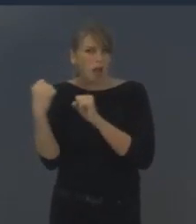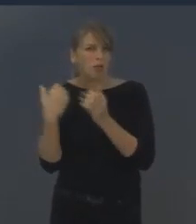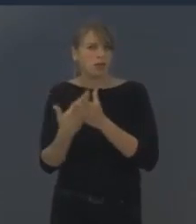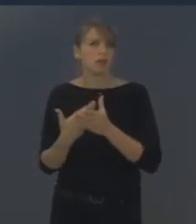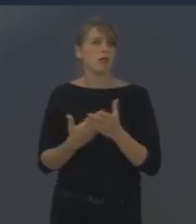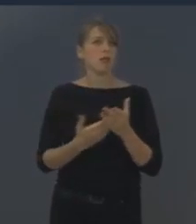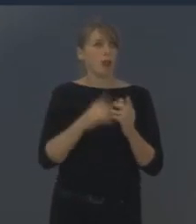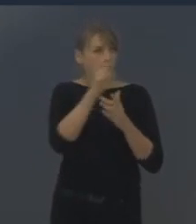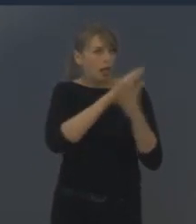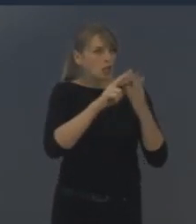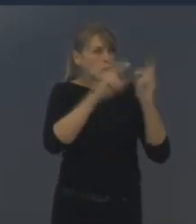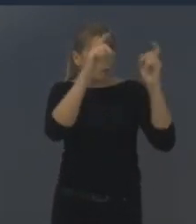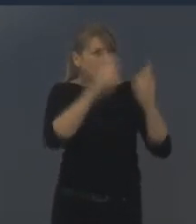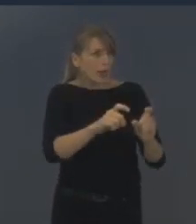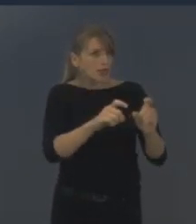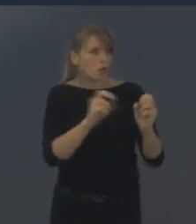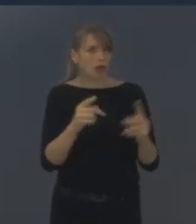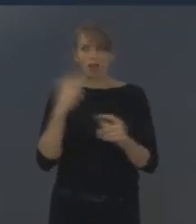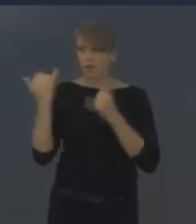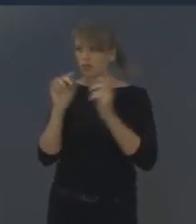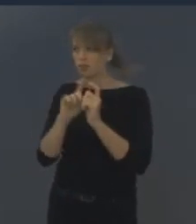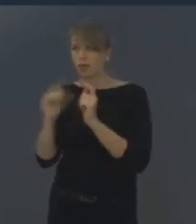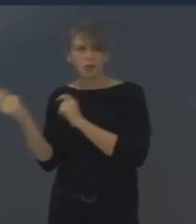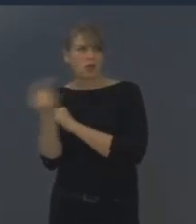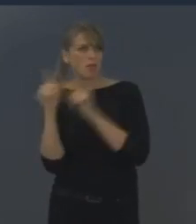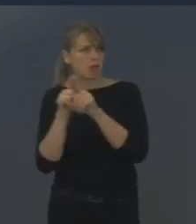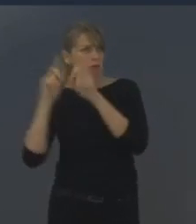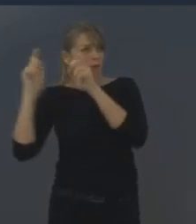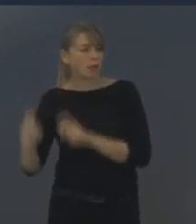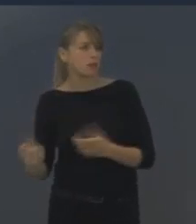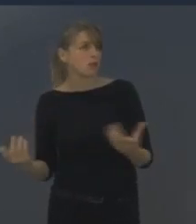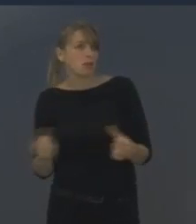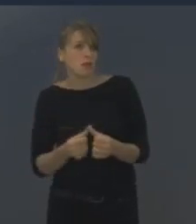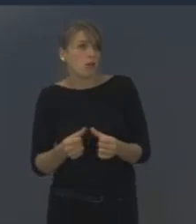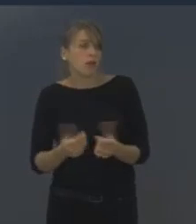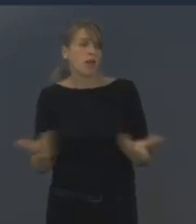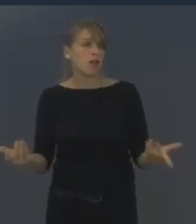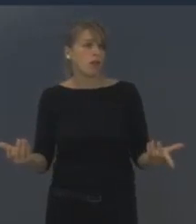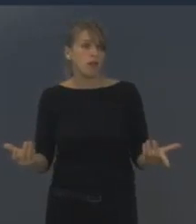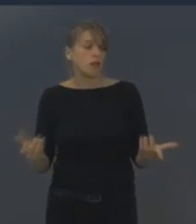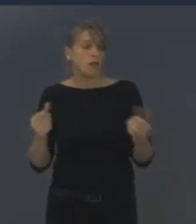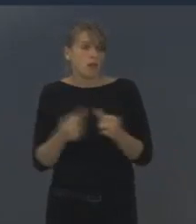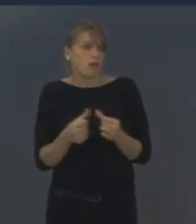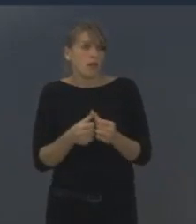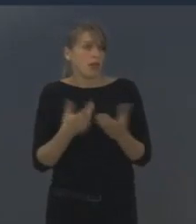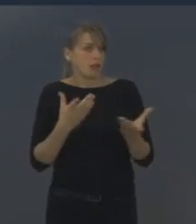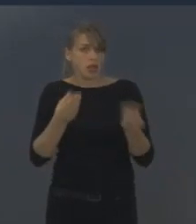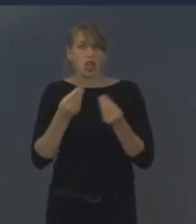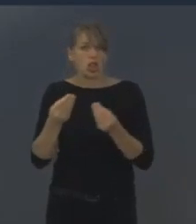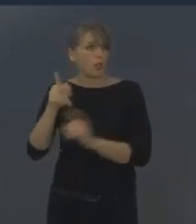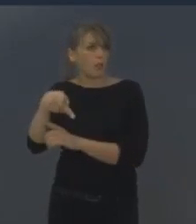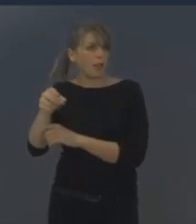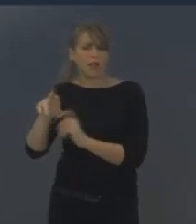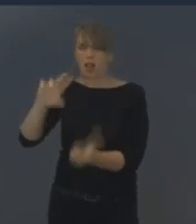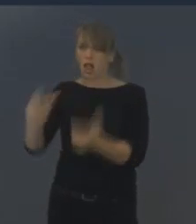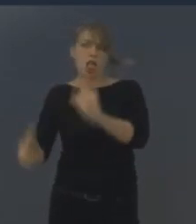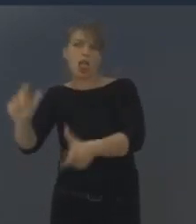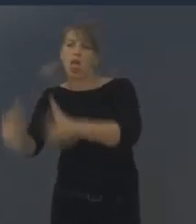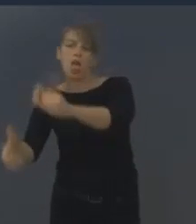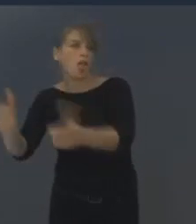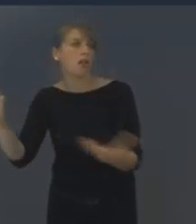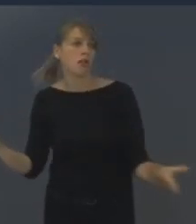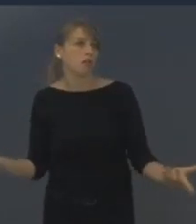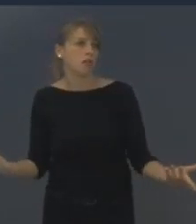de ces collectivités se comportaient de la même manière. Vous voudriez déstabiliser les parcs que vous n'auriez pu vous y